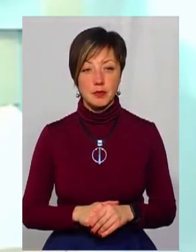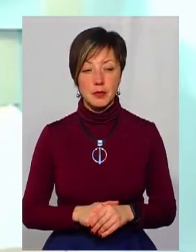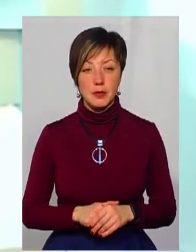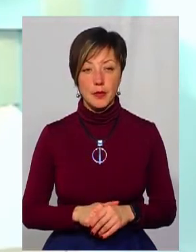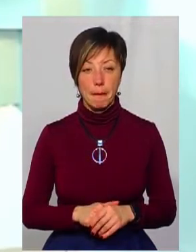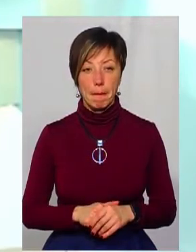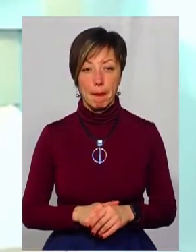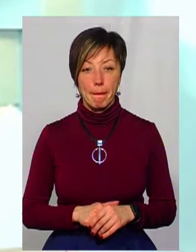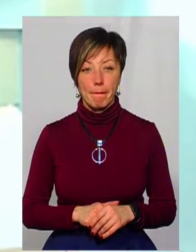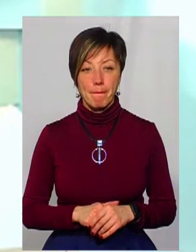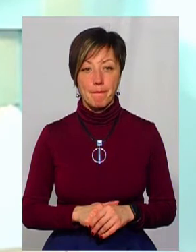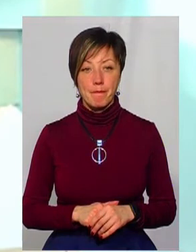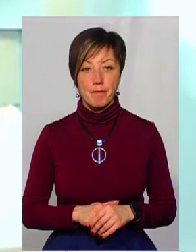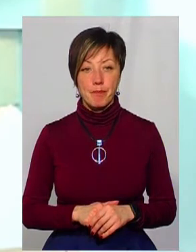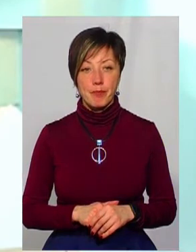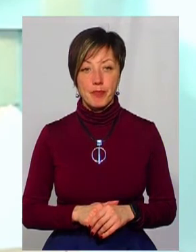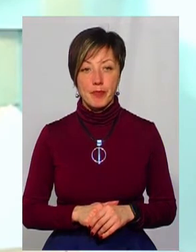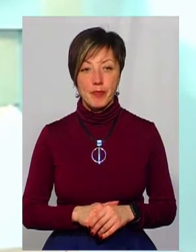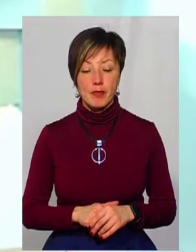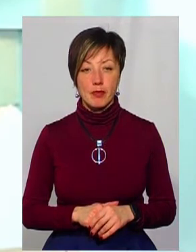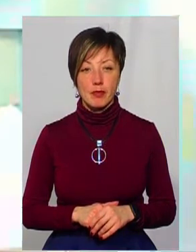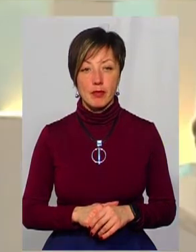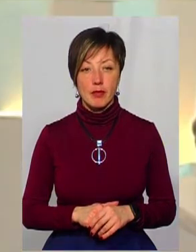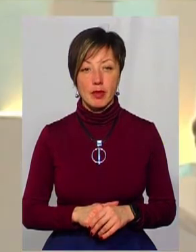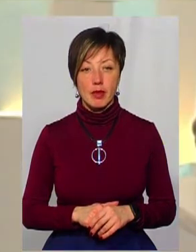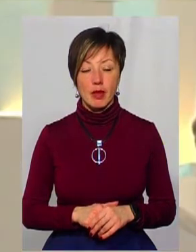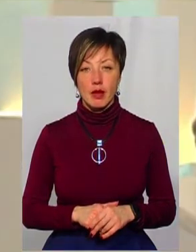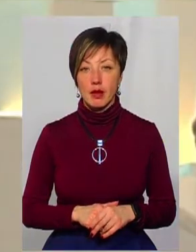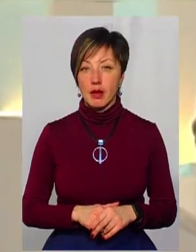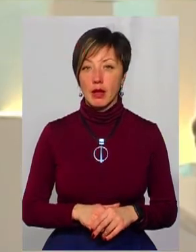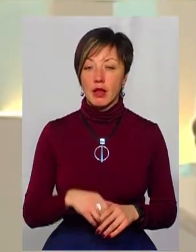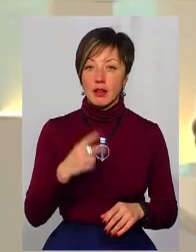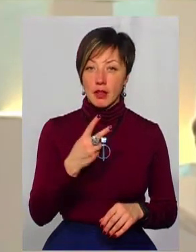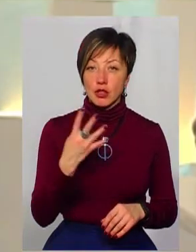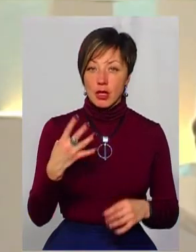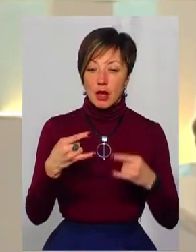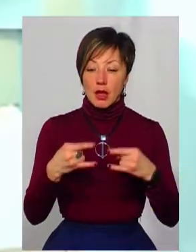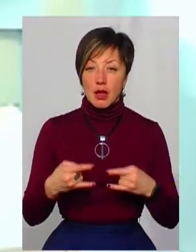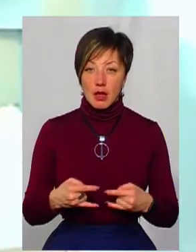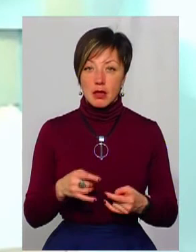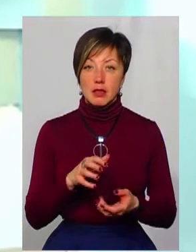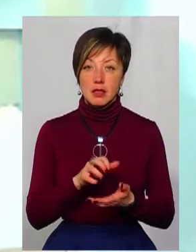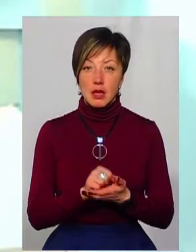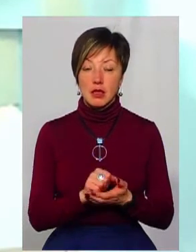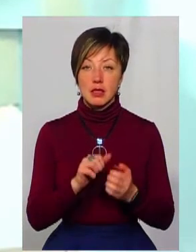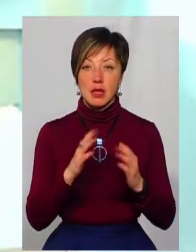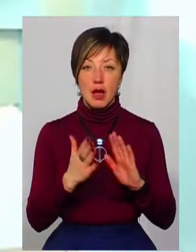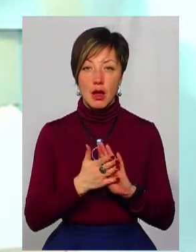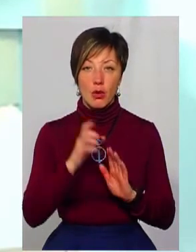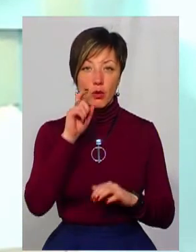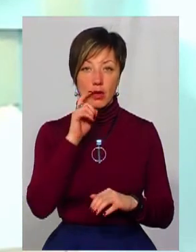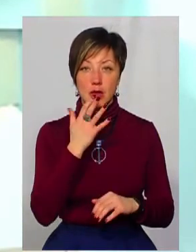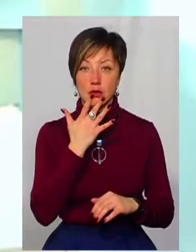там виходить так, 4 мультиплекса по 8 каналів. 3 мультиплекса, це 24 канала, зайняті